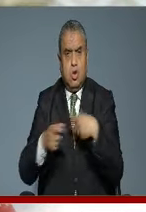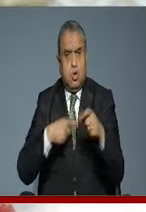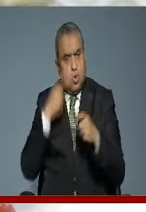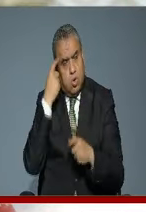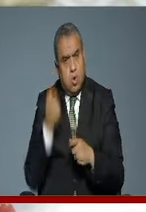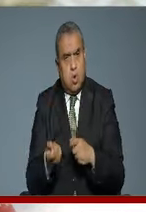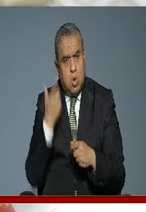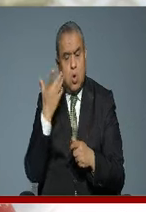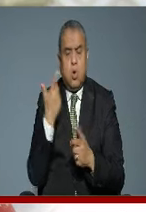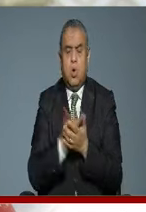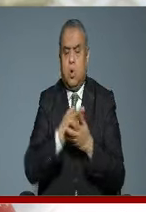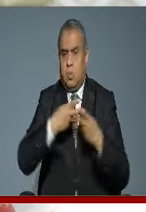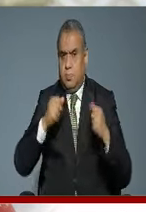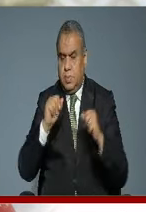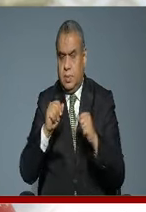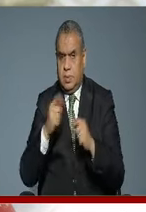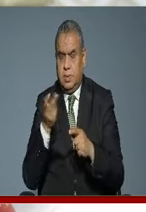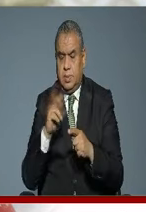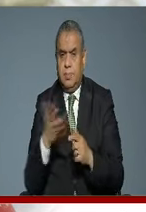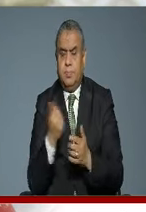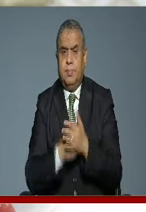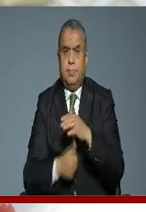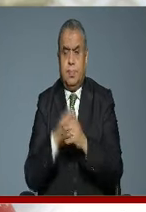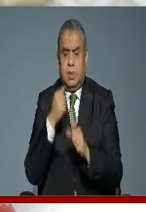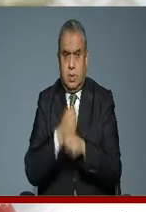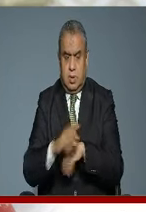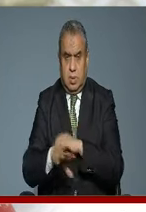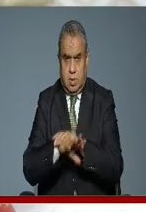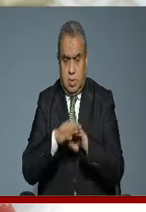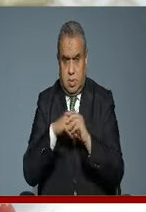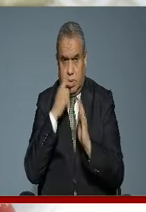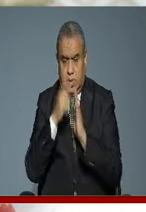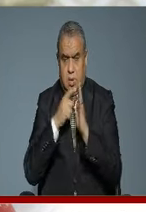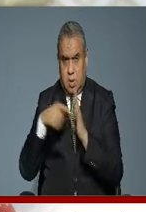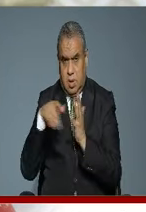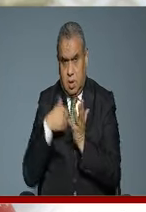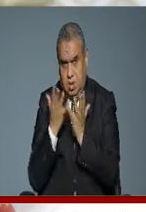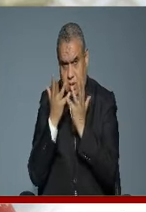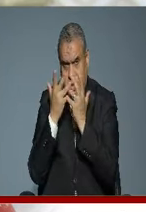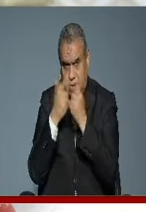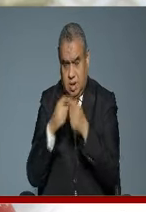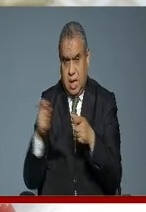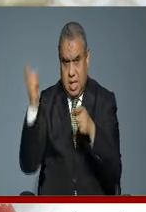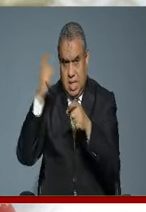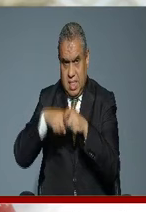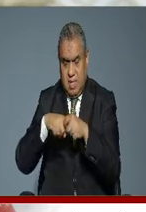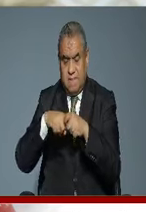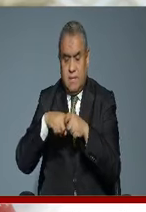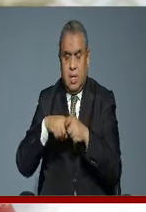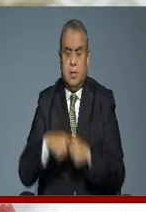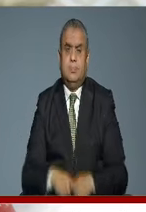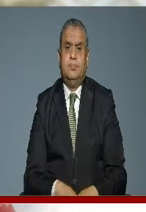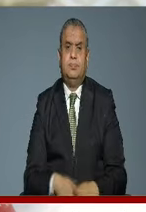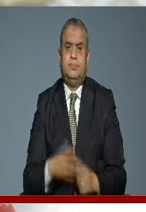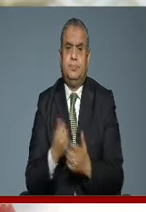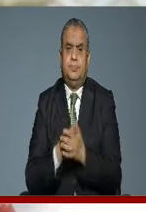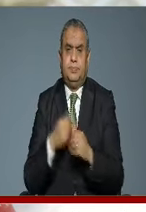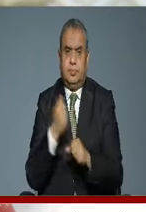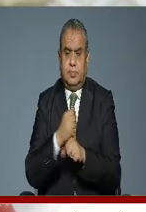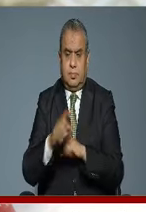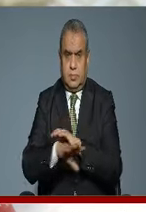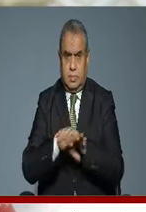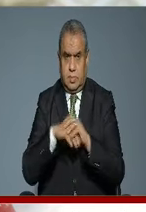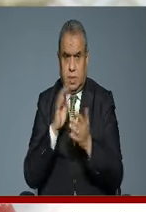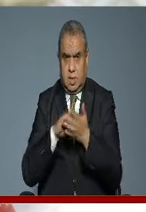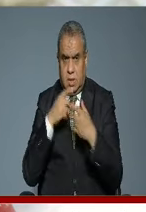والعلوم، وبالتالي فعلاقتنا يجب أن نقوم بتحقيق